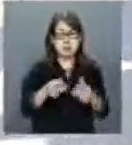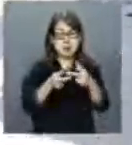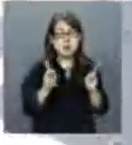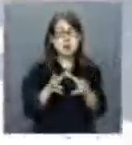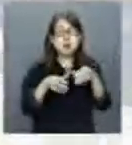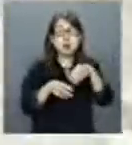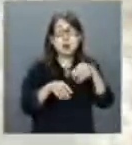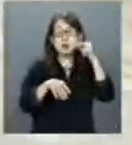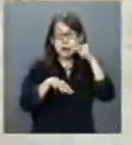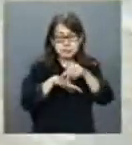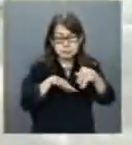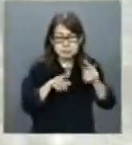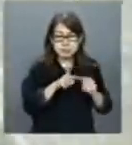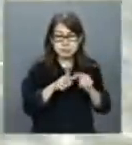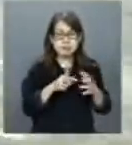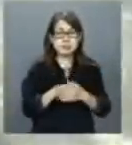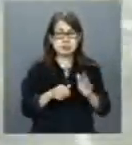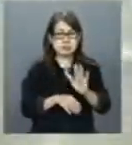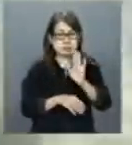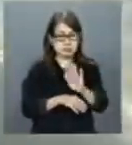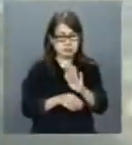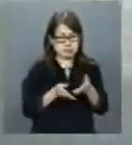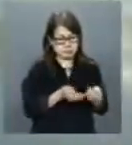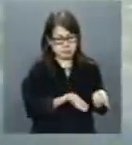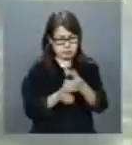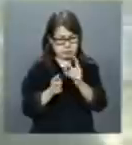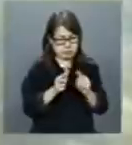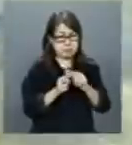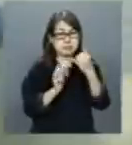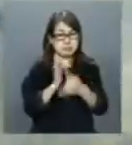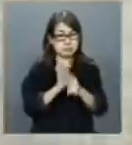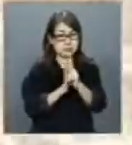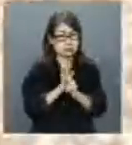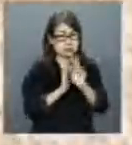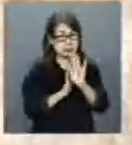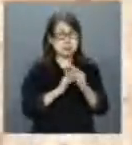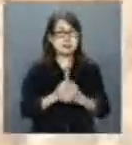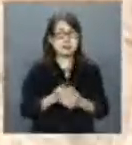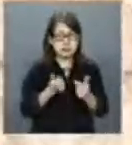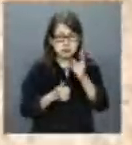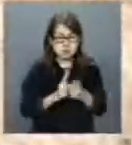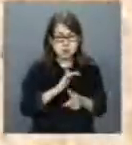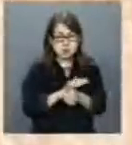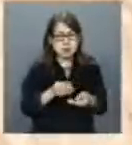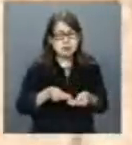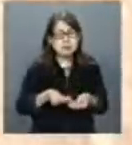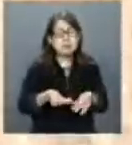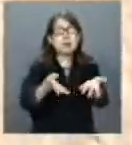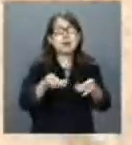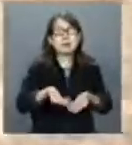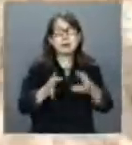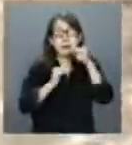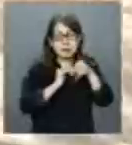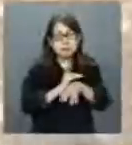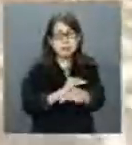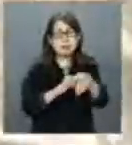เป็นเขตห้ามใช้เครื่องมือประมงผิดกฎหมายจนทรัพยากรทางทะเลกลับมาอุดมสมบูรณ์อีกครั้งรวมถึงเต่ากระ